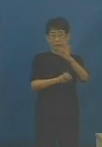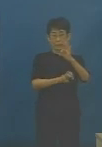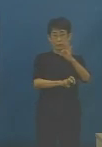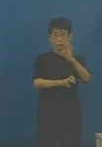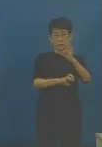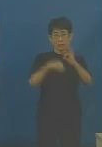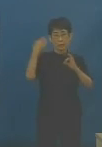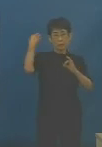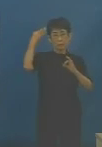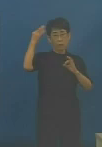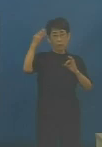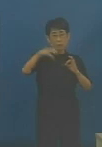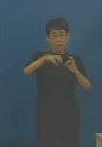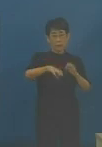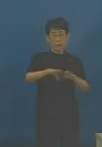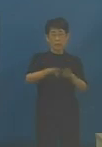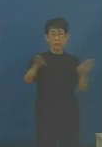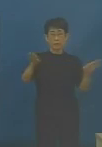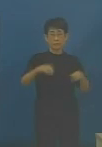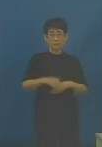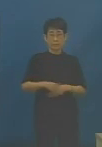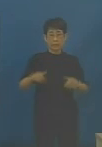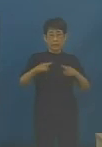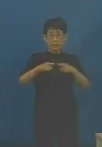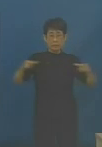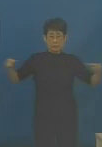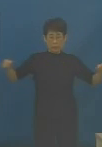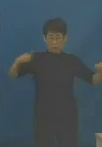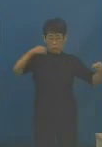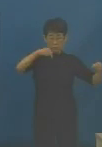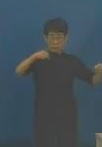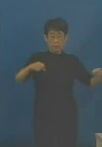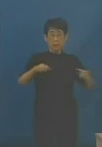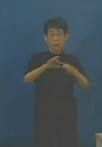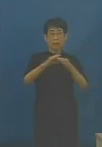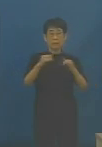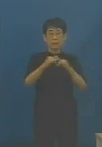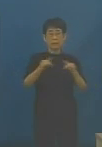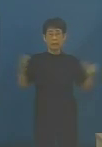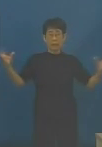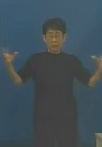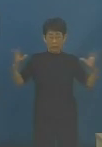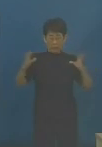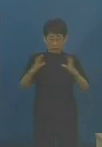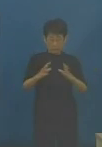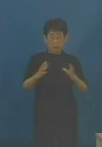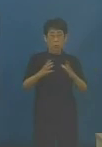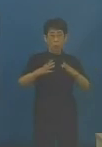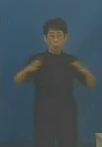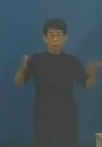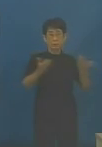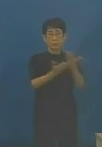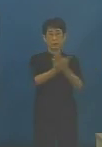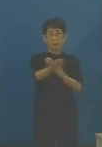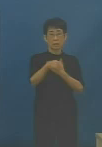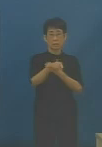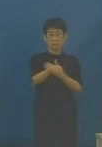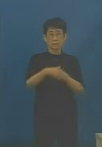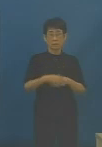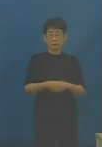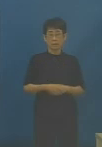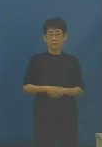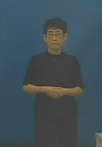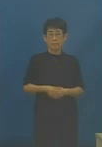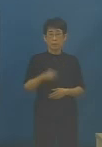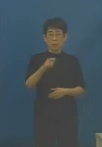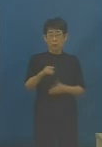吉で行われることになり、全国から関係者が集うあの非常に大きな大会です。でそれに向けましてあのこれは県